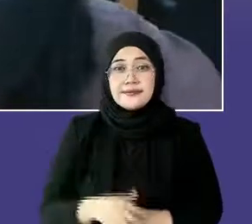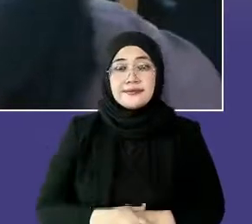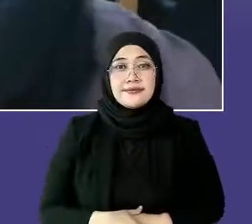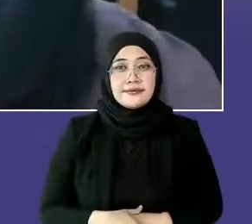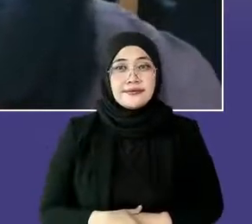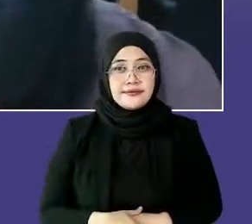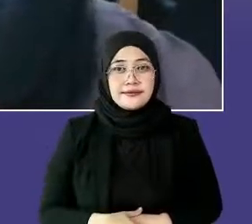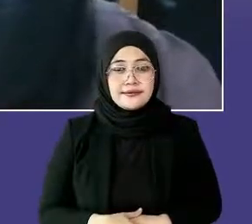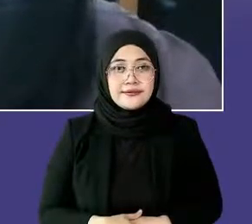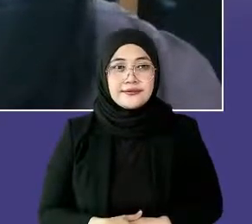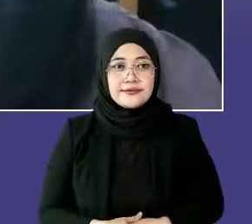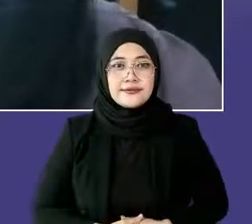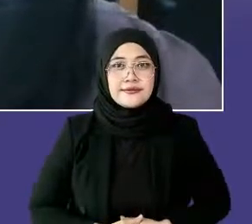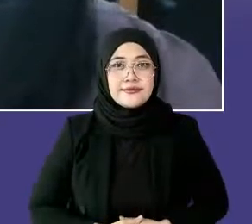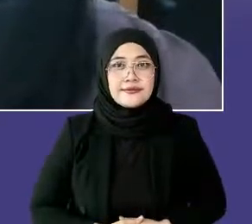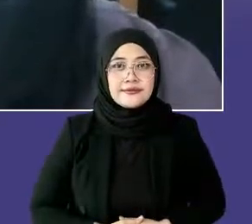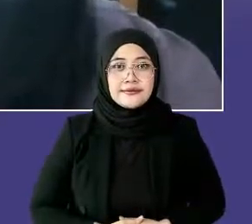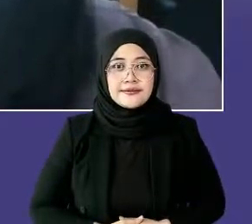Mbak taufiqur